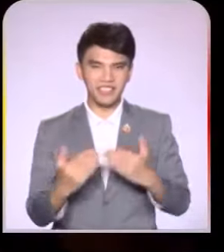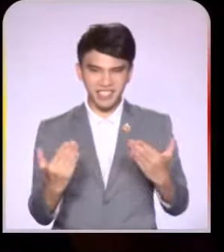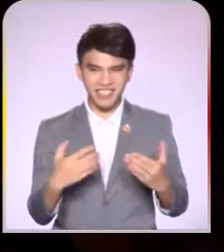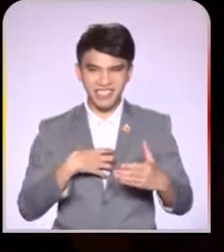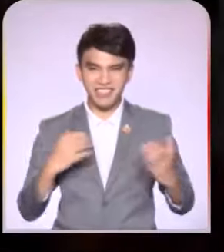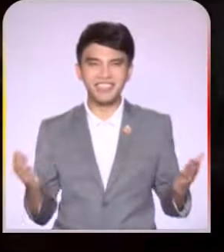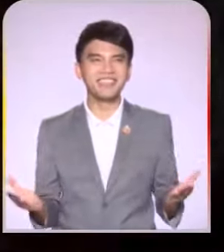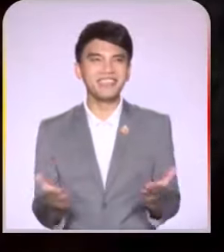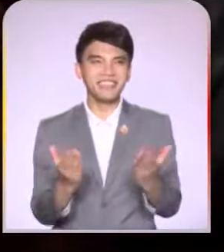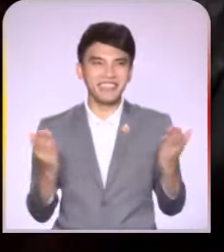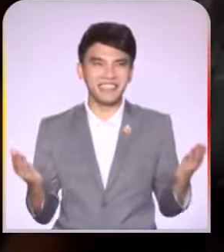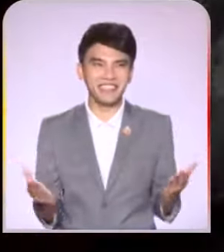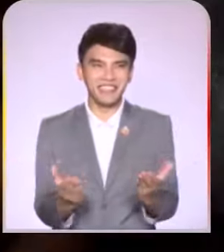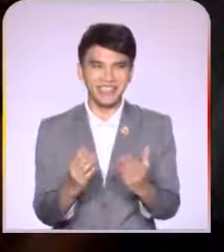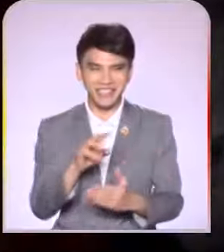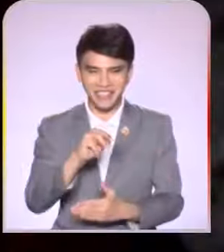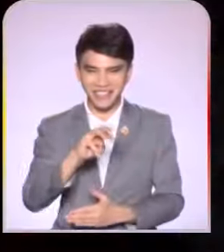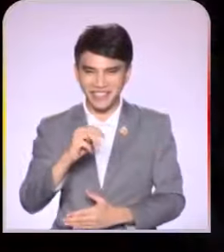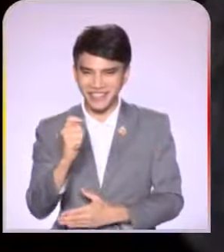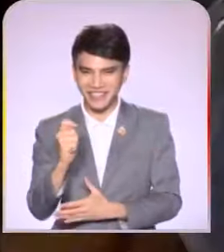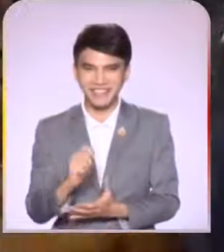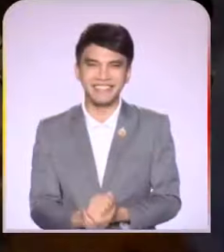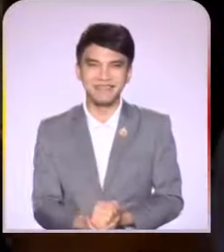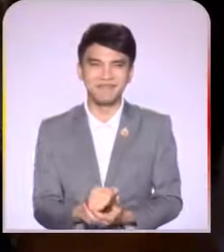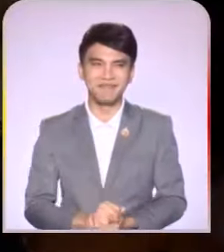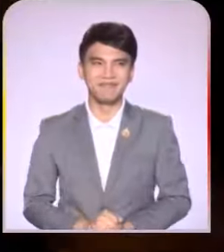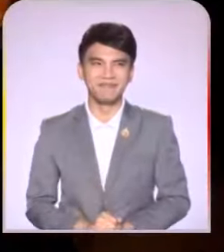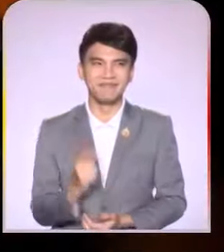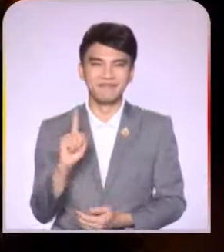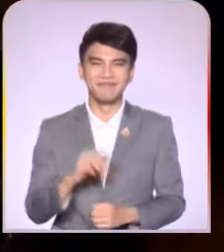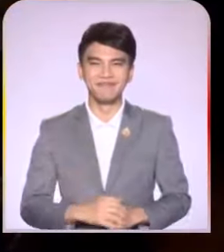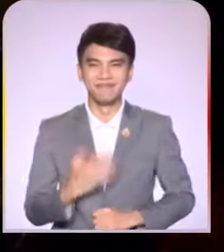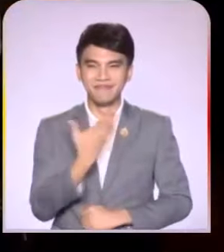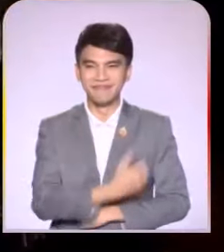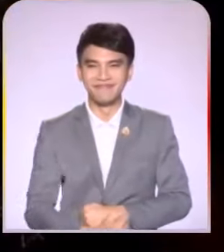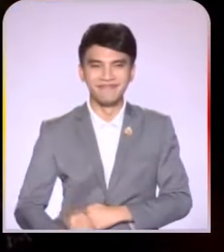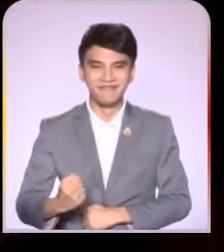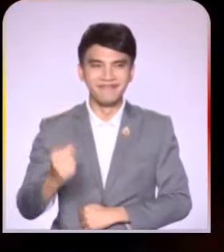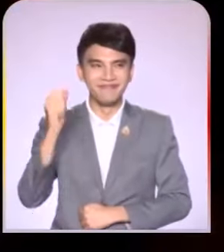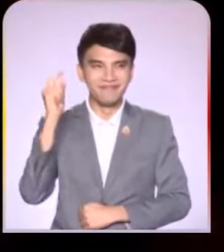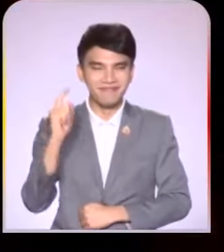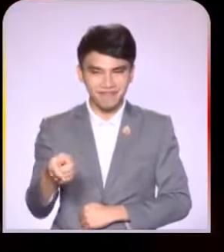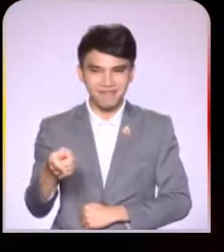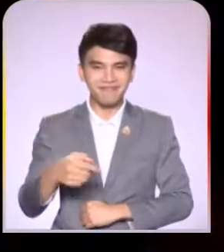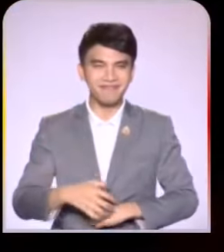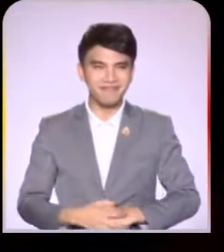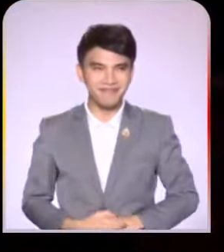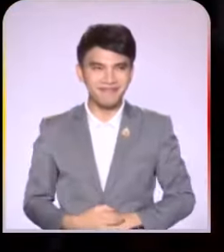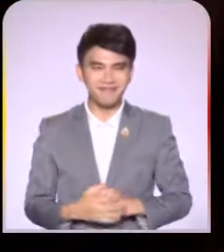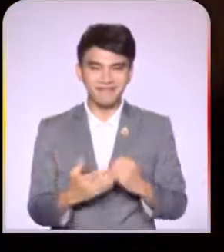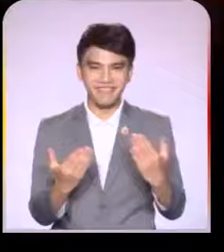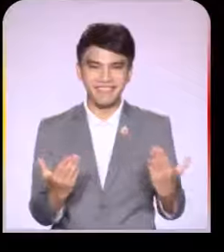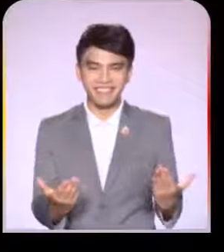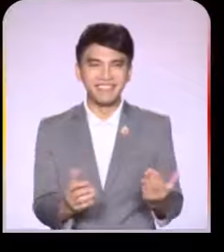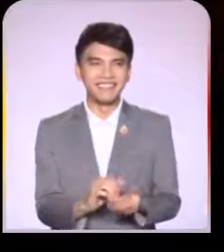จะสนับสนุนป้าไปลง MMA ก่อนรัดฟัดเวียงนี่คือ โ อ้แต่ป้าแข็งแรงจริงอ่ะ จริง เป็นผมไม่ไหวแล้วผมว่า15นาทีผมไปแ